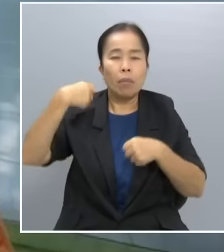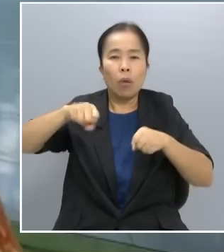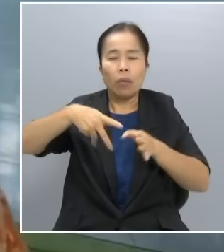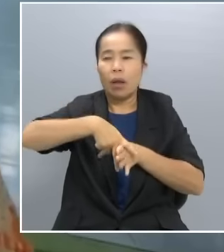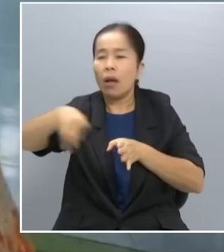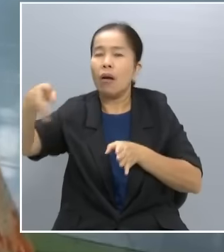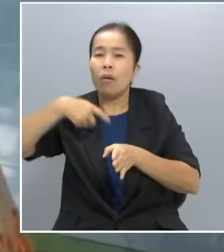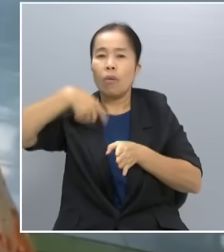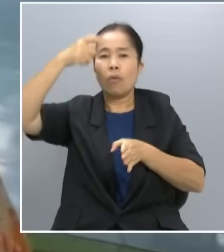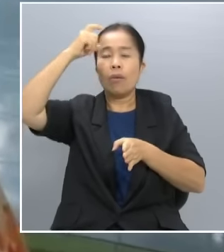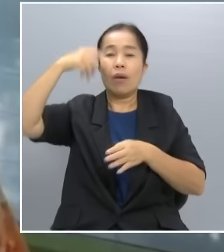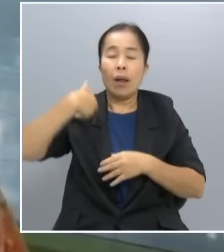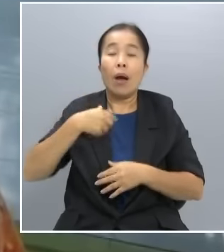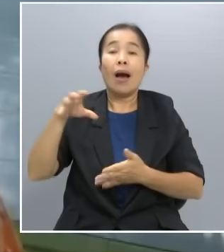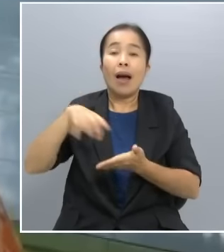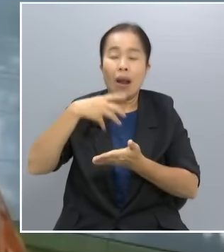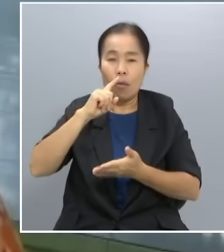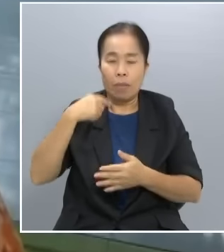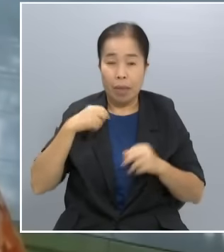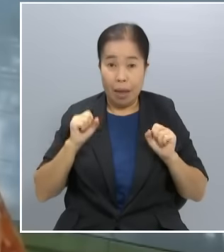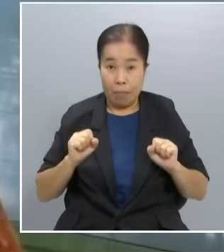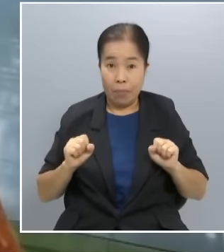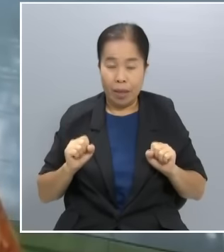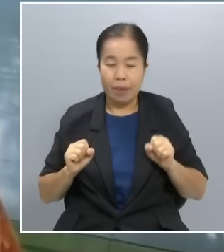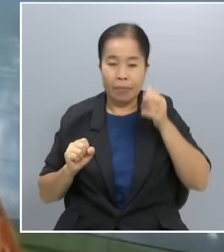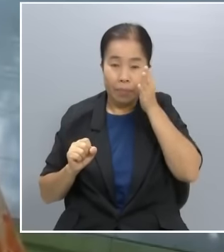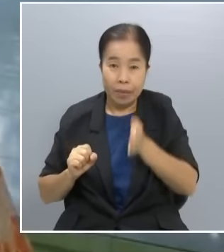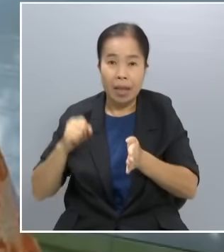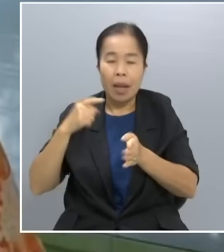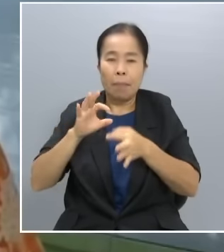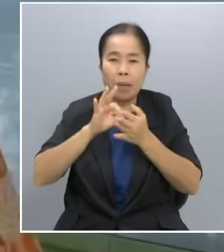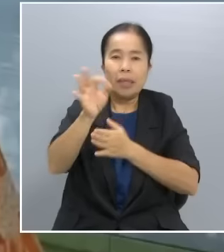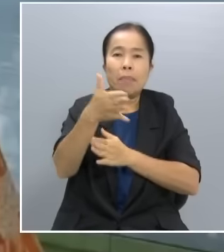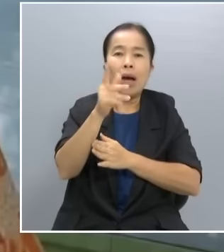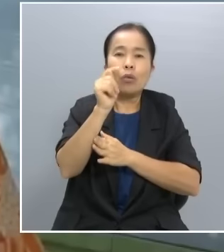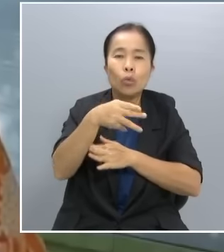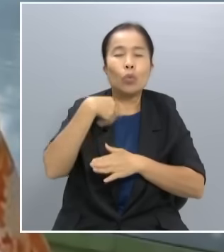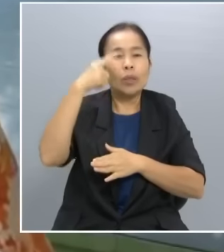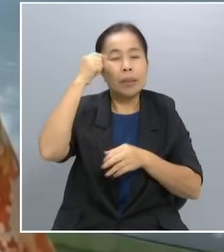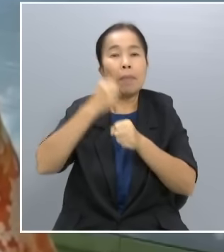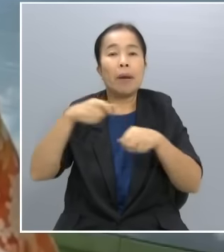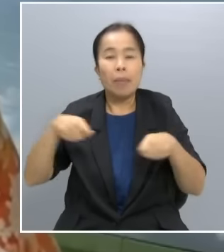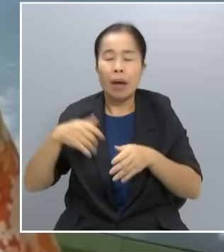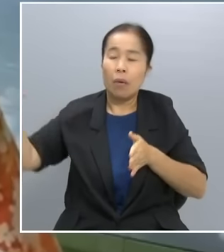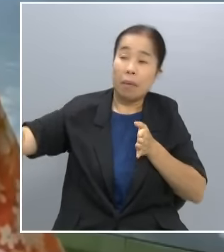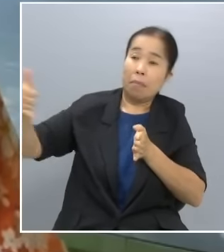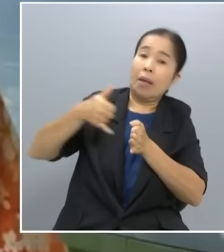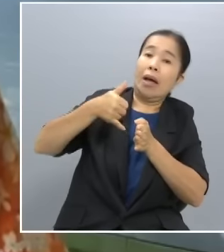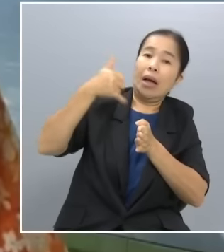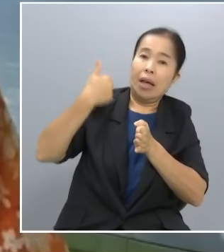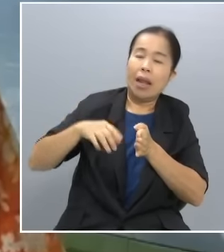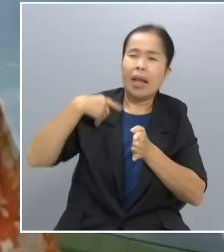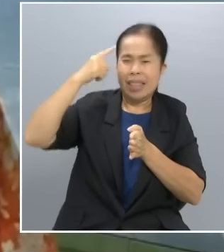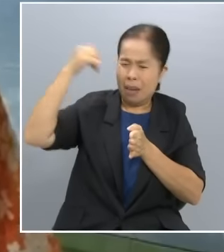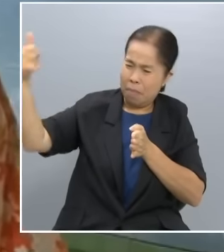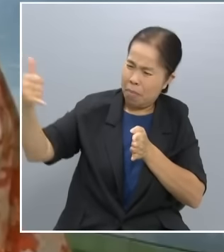ไปน้าราตรีเนี่ยก็เล่าให้ฟังบอกว่ากำลังขี่รถย้อนสอนนะไปซื้อปลาทูมาทำกับข้าวคนร้ายมันวิ่งมาเห็นตอนแรกเธอคิดว่าเ